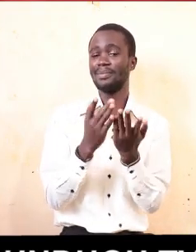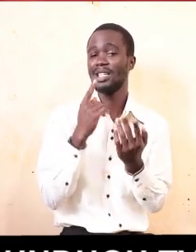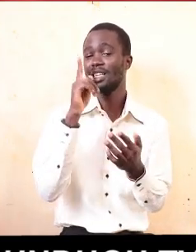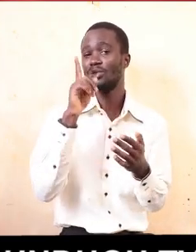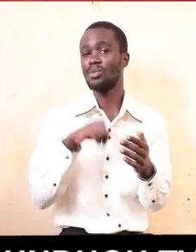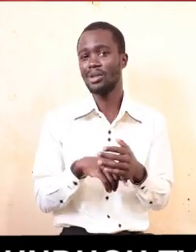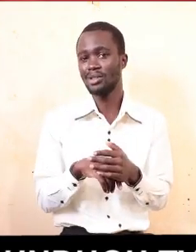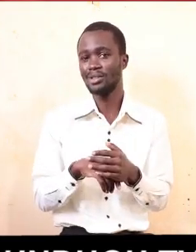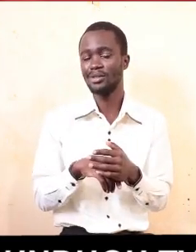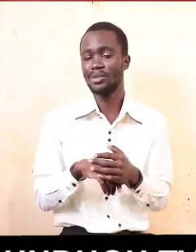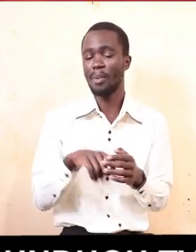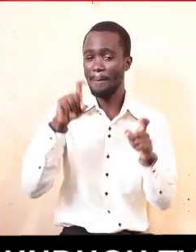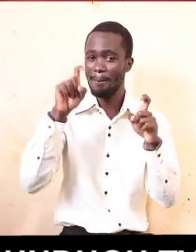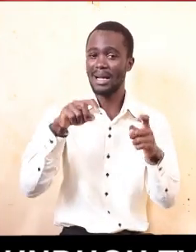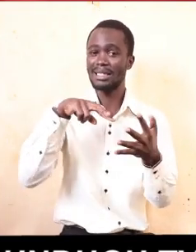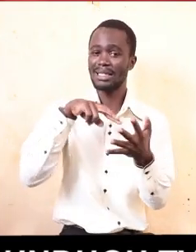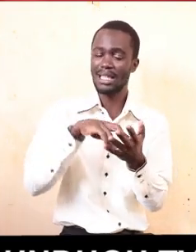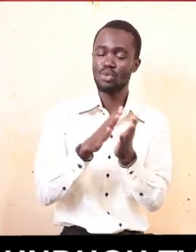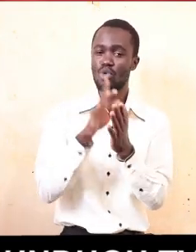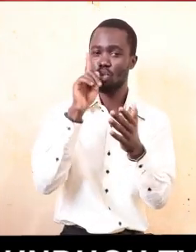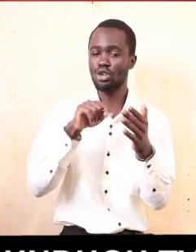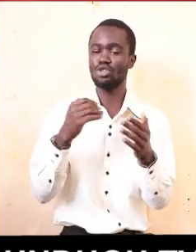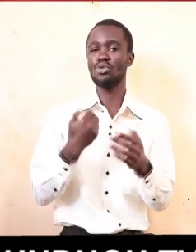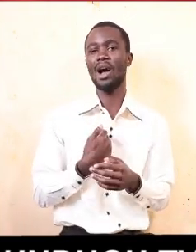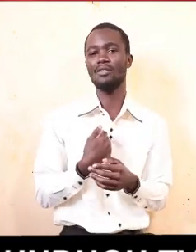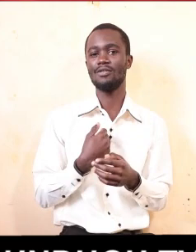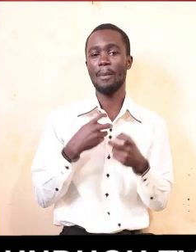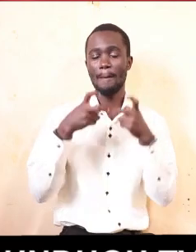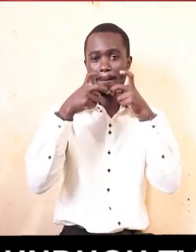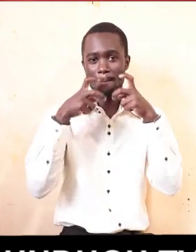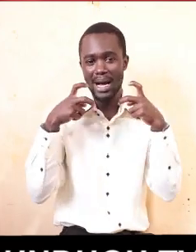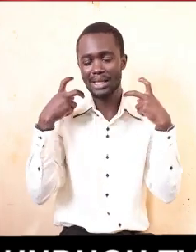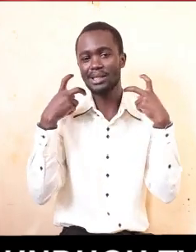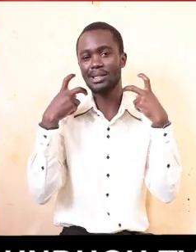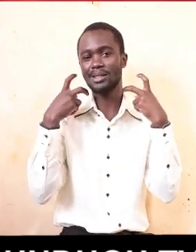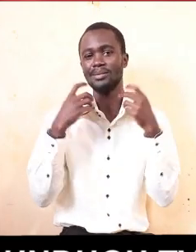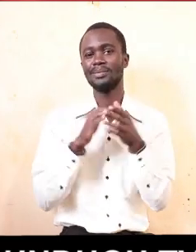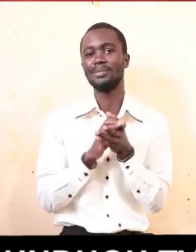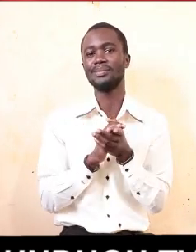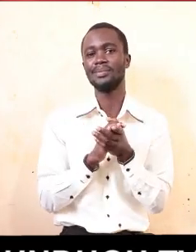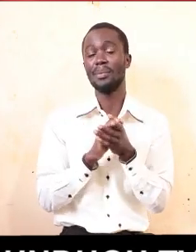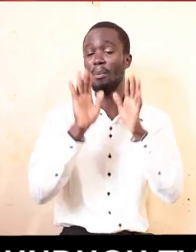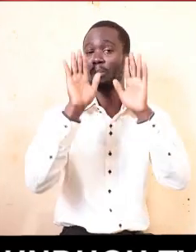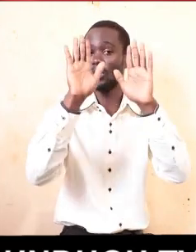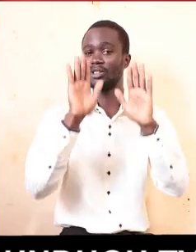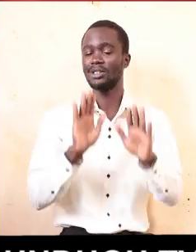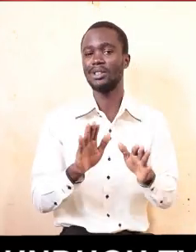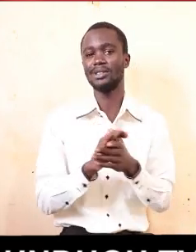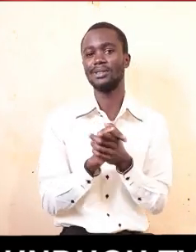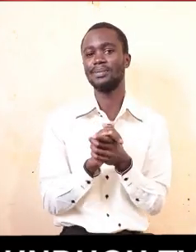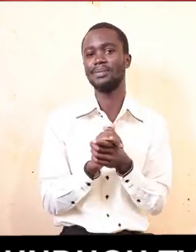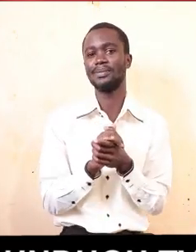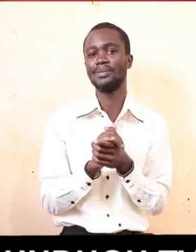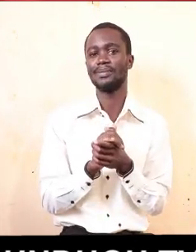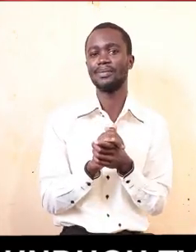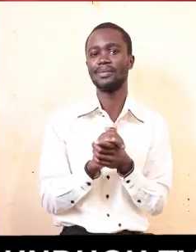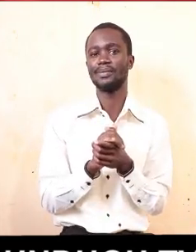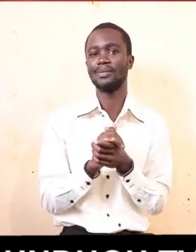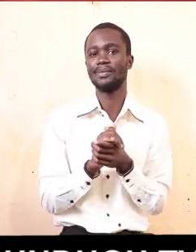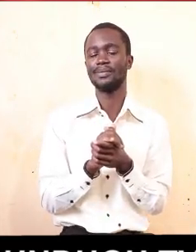kwamba unasimama na kile uko nacho. Hiyo mask yako ni ya muhimu. Hiyo